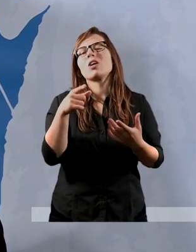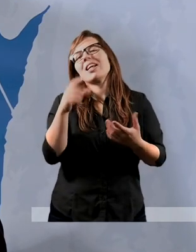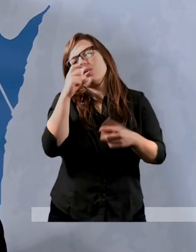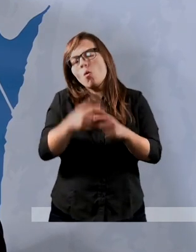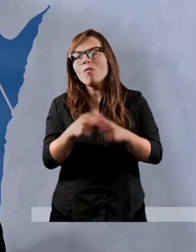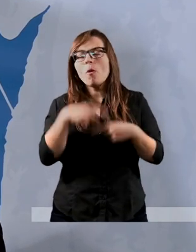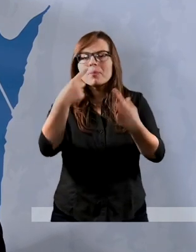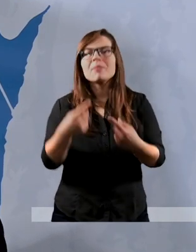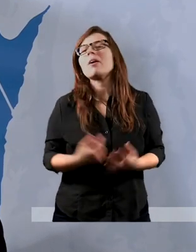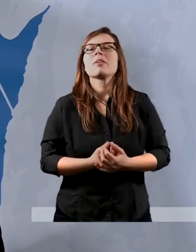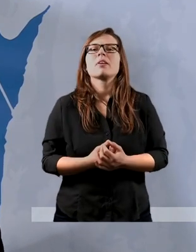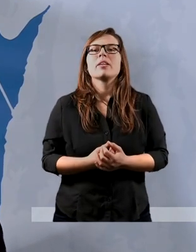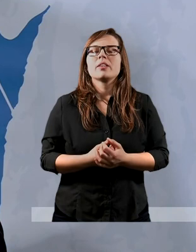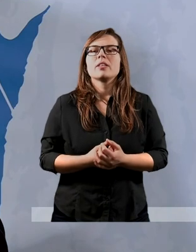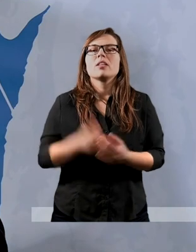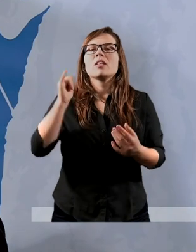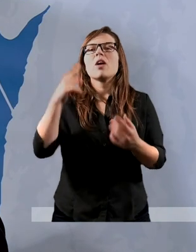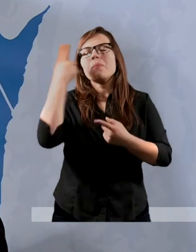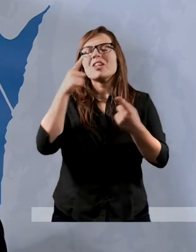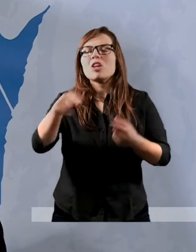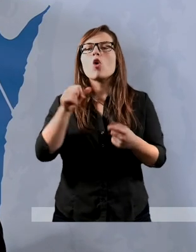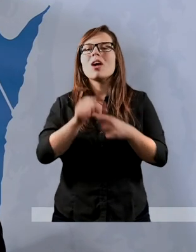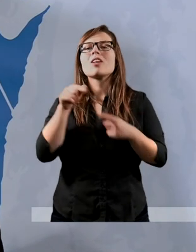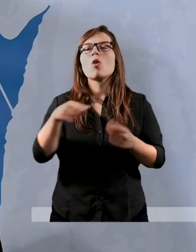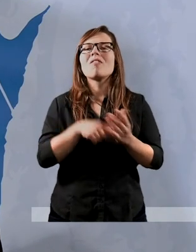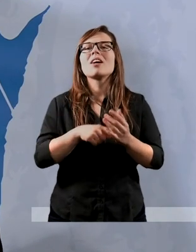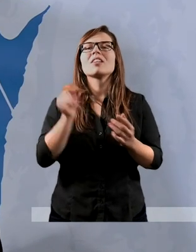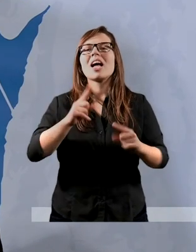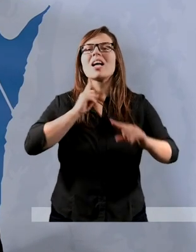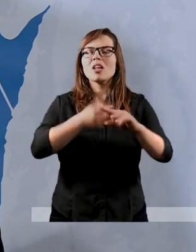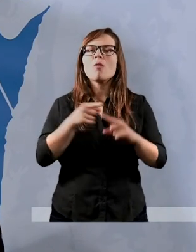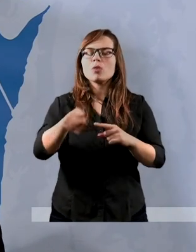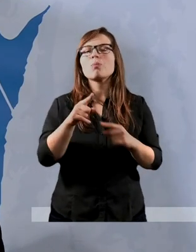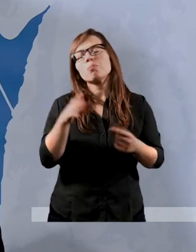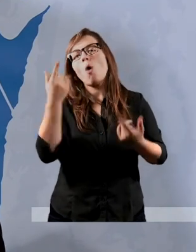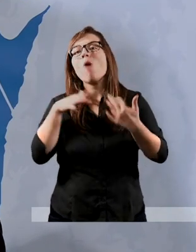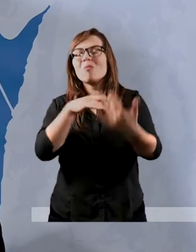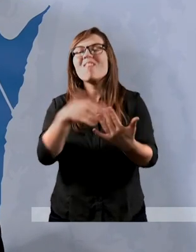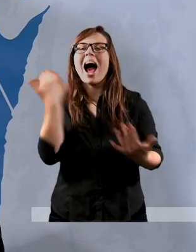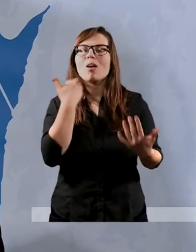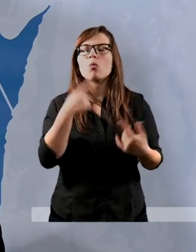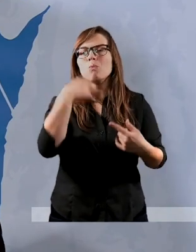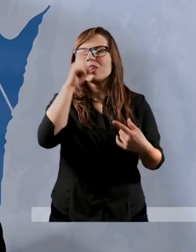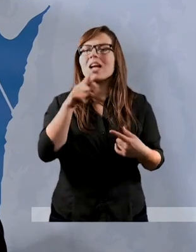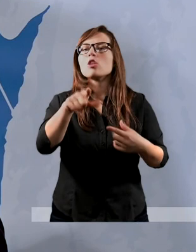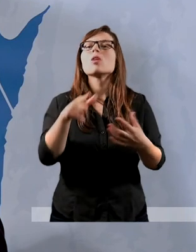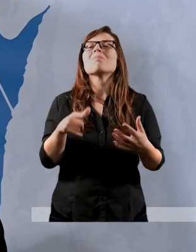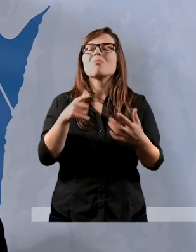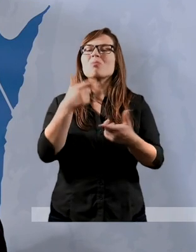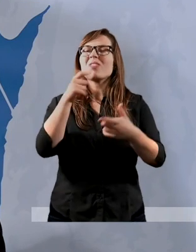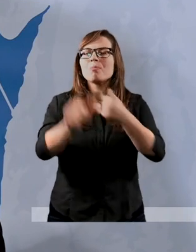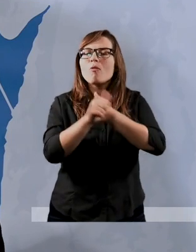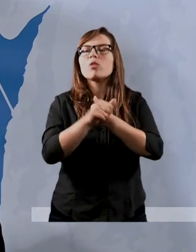swoje słowo i no, niestety te imprezy też odbywały się właśnie przy alkoholu i dochodziło do